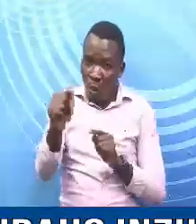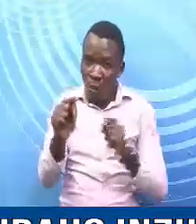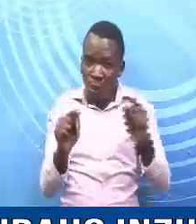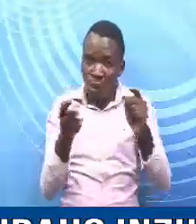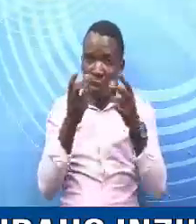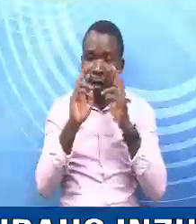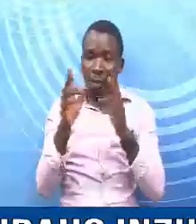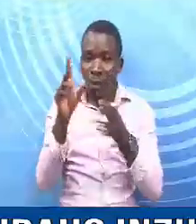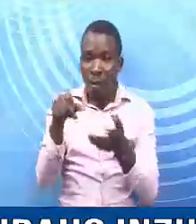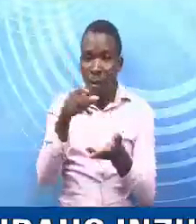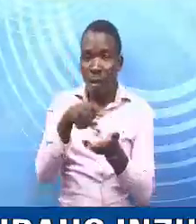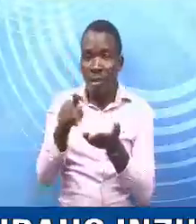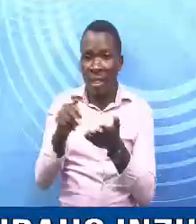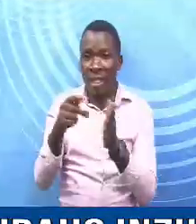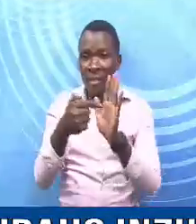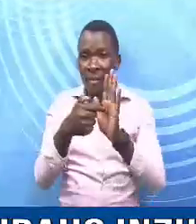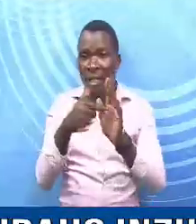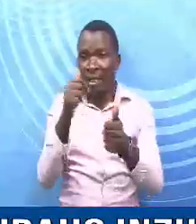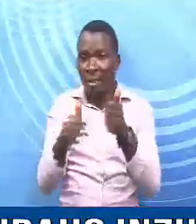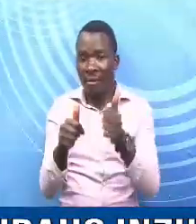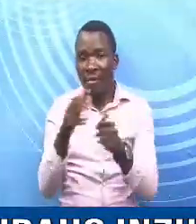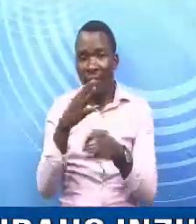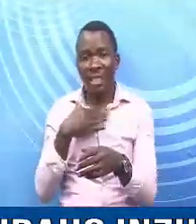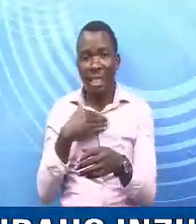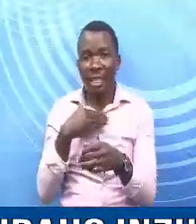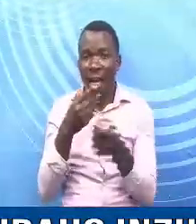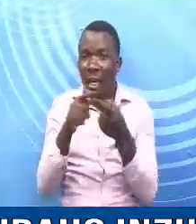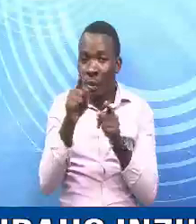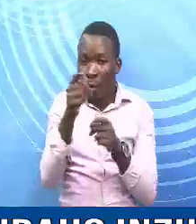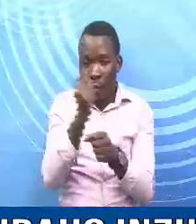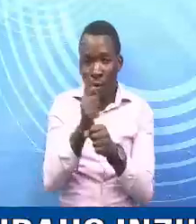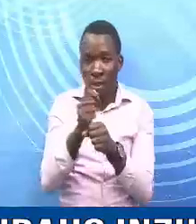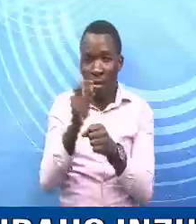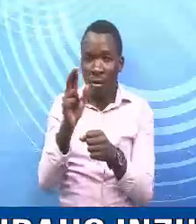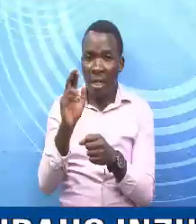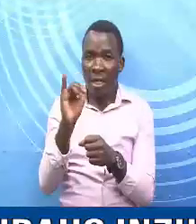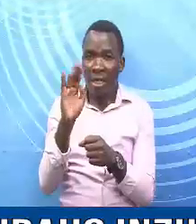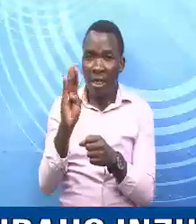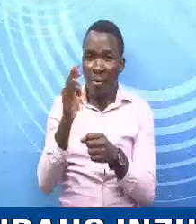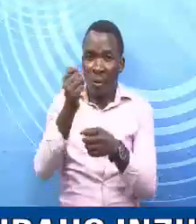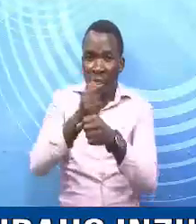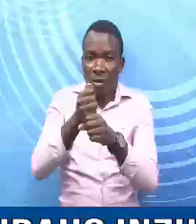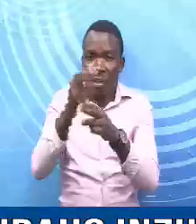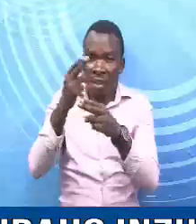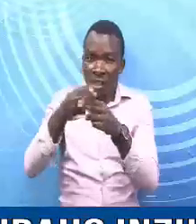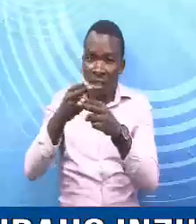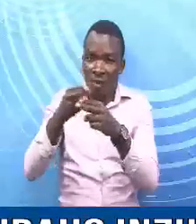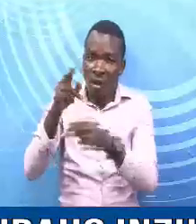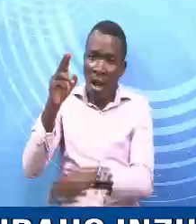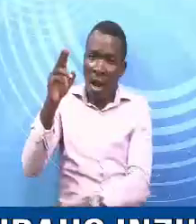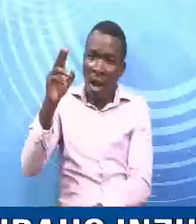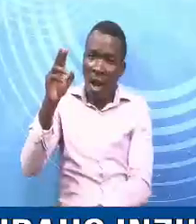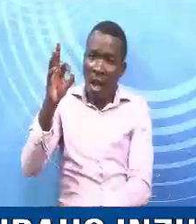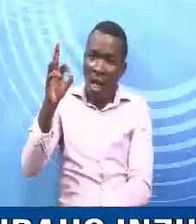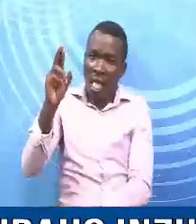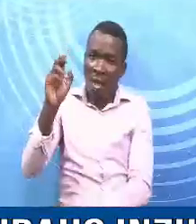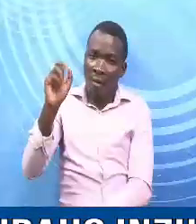bimenyetso waba ashaka uwo mukozi wa RIB yitwa Francois abigenza ate ni ukuvuga ngo twamaze kugerayo